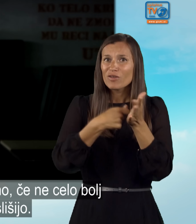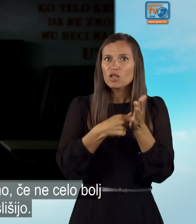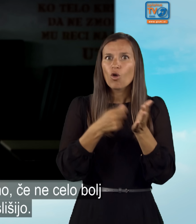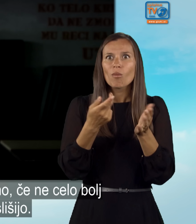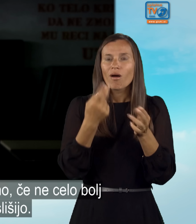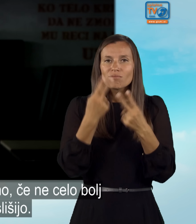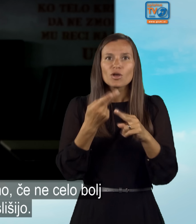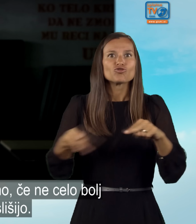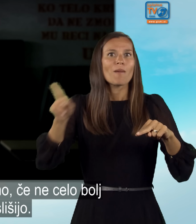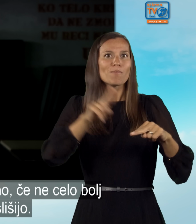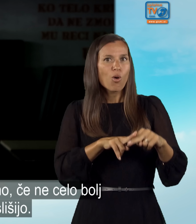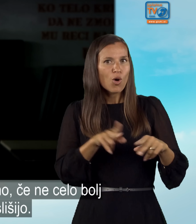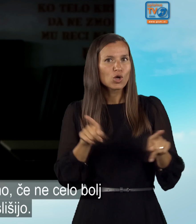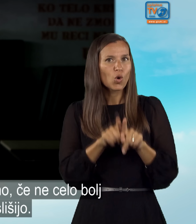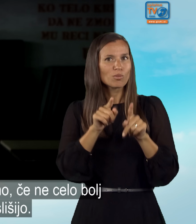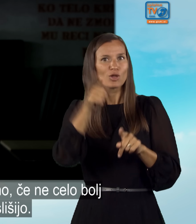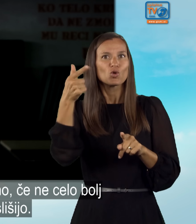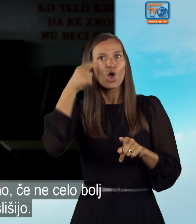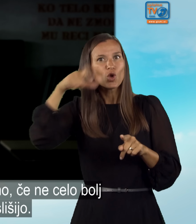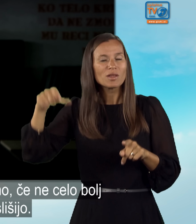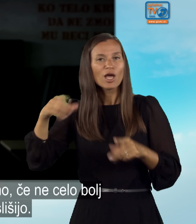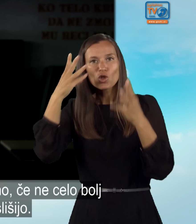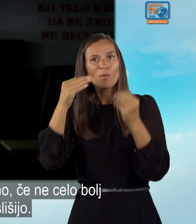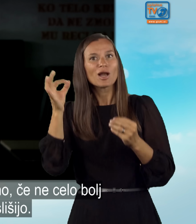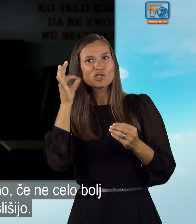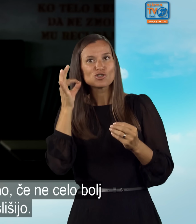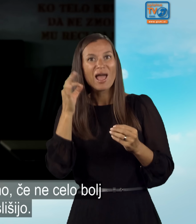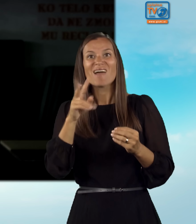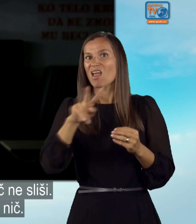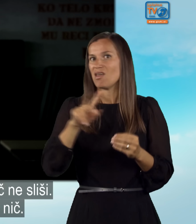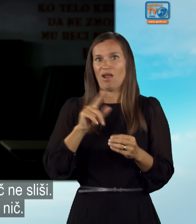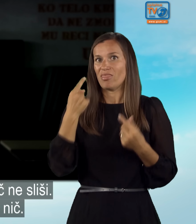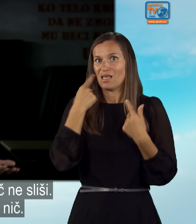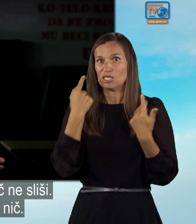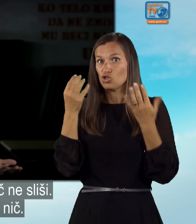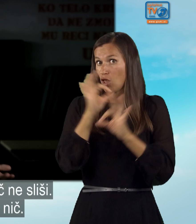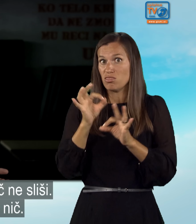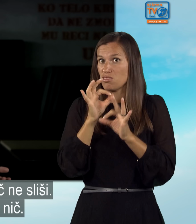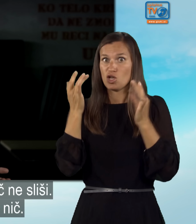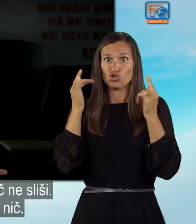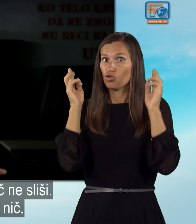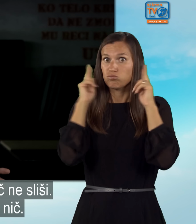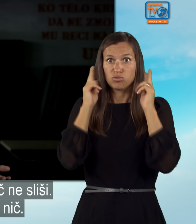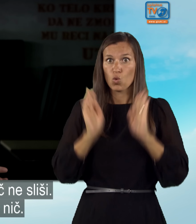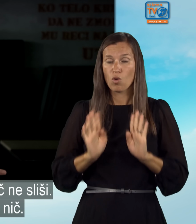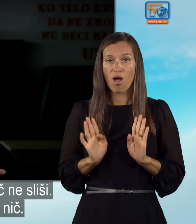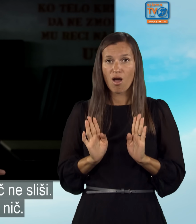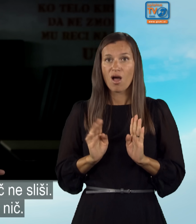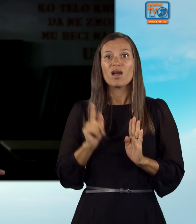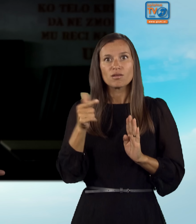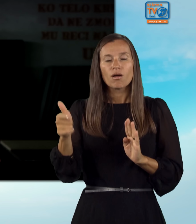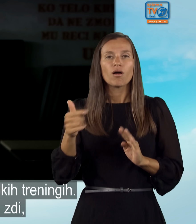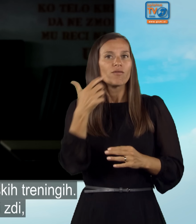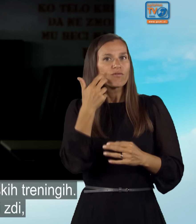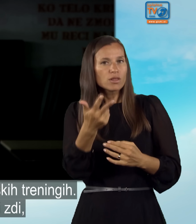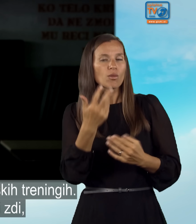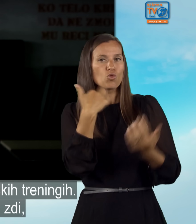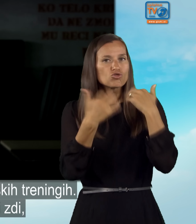popolnoma enakovredno, če ne celo bolj, kot kar pa ne vem, ljudje, ki normalno slišijo. Valerija namreč ne sliši. Absolutno nič. A ne?